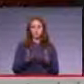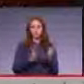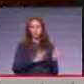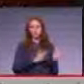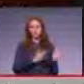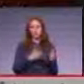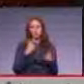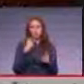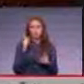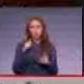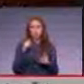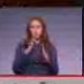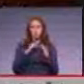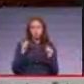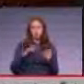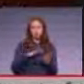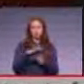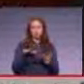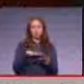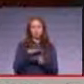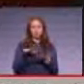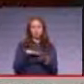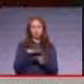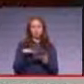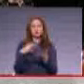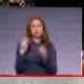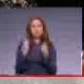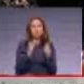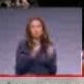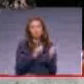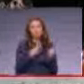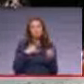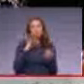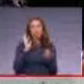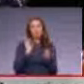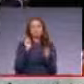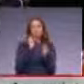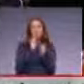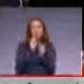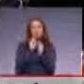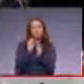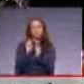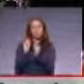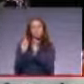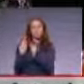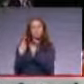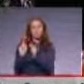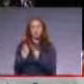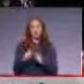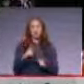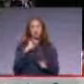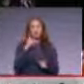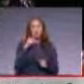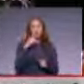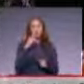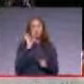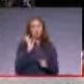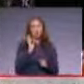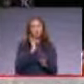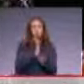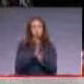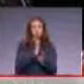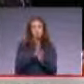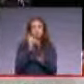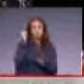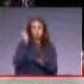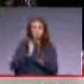كتير، انما خلينا عشان نحل حاجه نتكلم في صندوق الخير. يا ريت صندوق الخير كل واحد يقدر